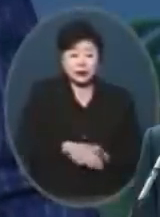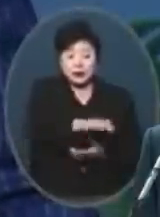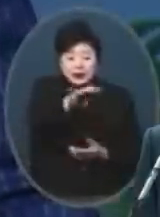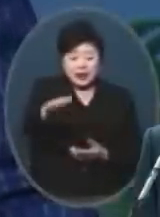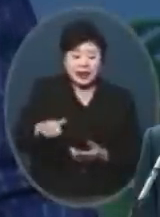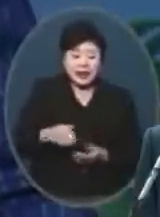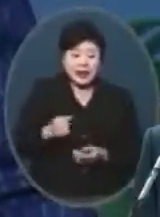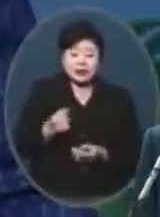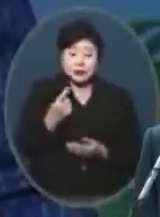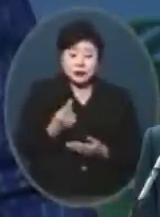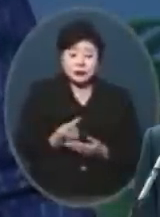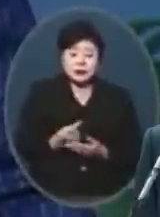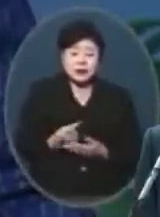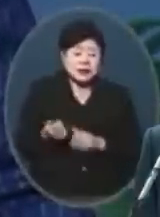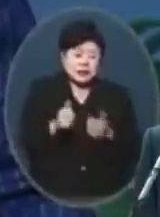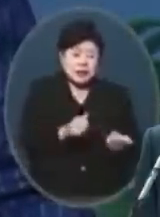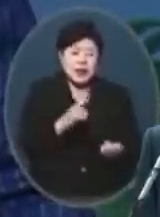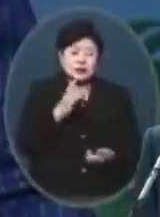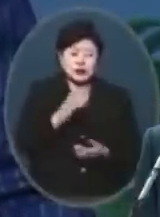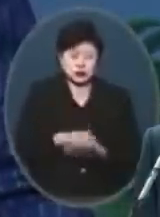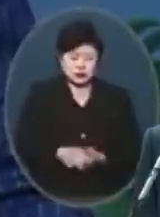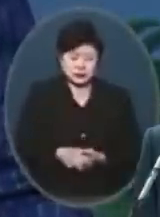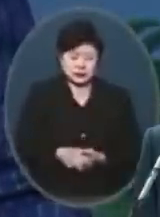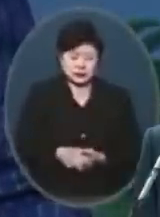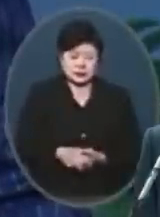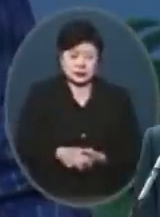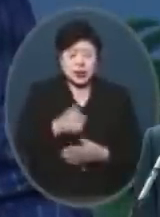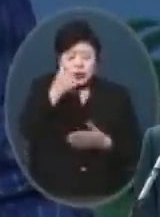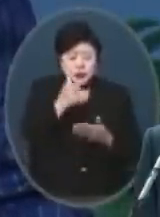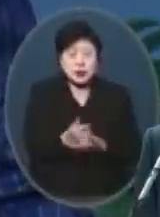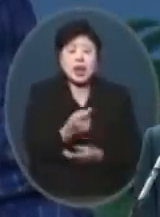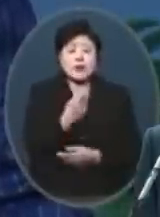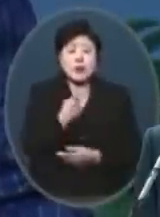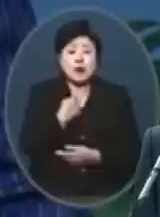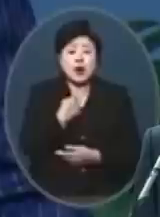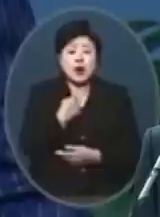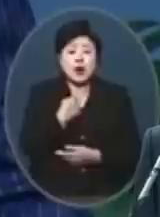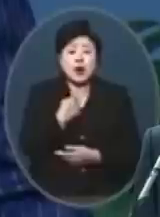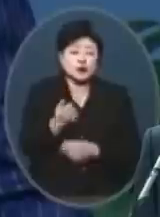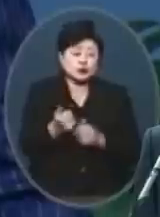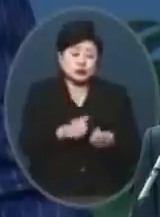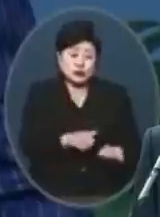우리가 가지고 있는 것은 사망밖에 없습니다. 죄를 지은 영혼은 죽으리라.